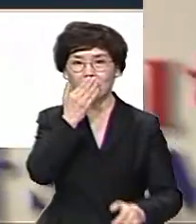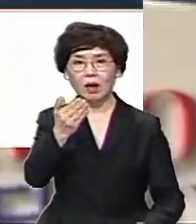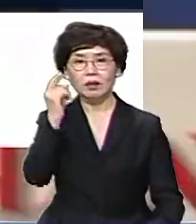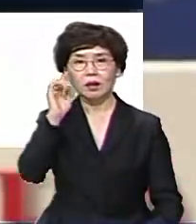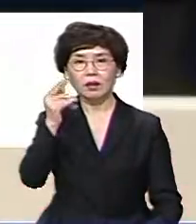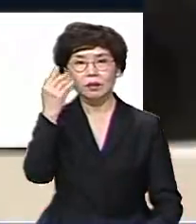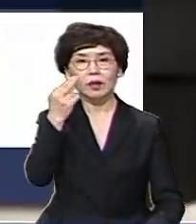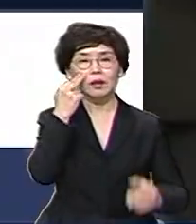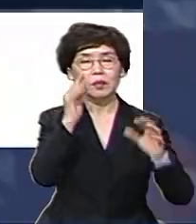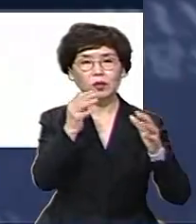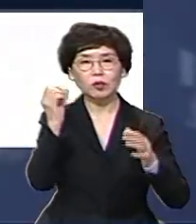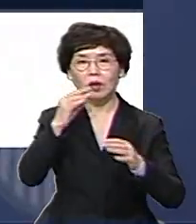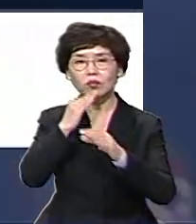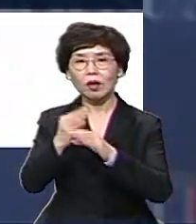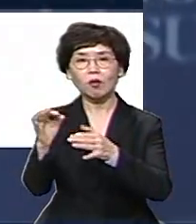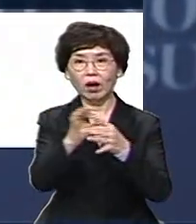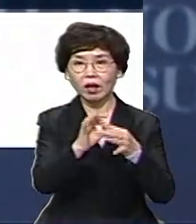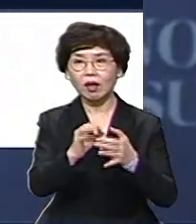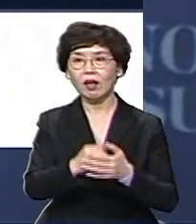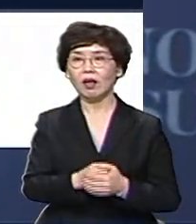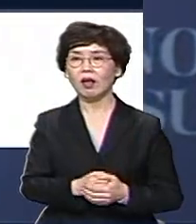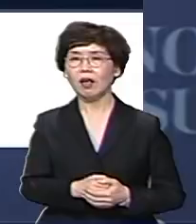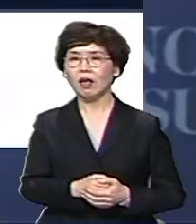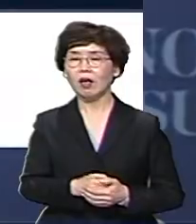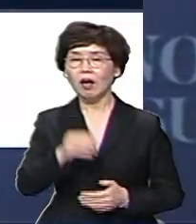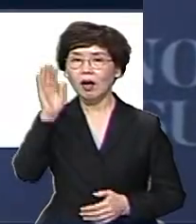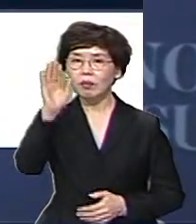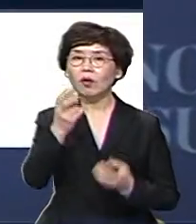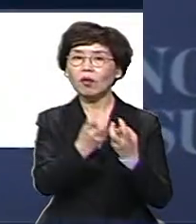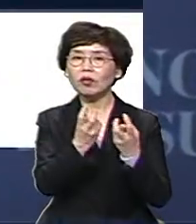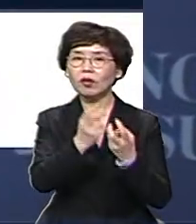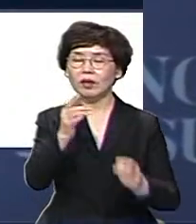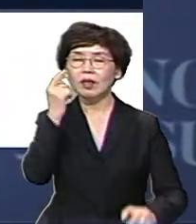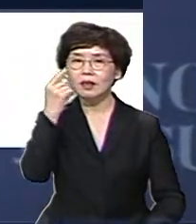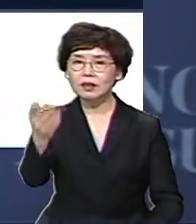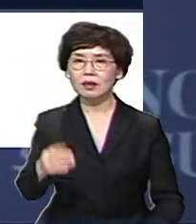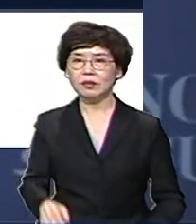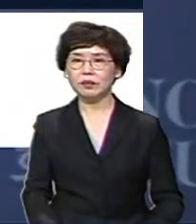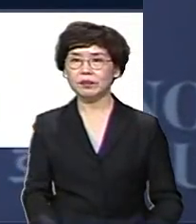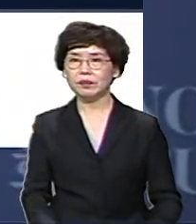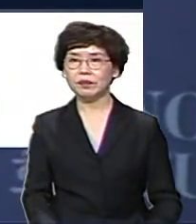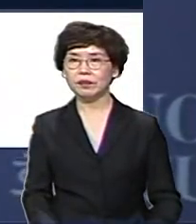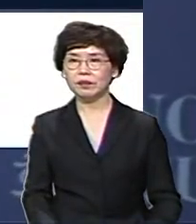아직도 가능합니까? 북한과 미국이